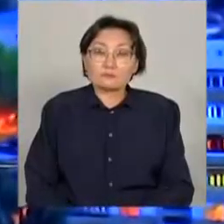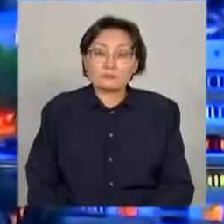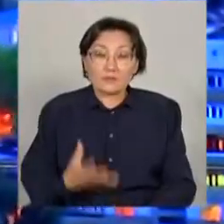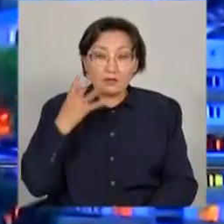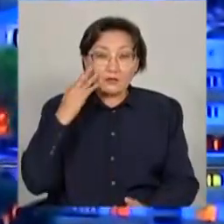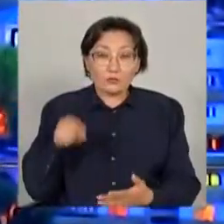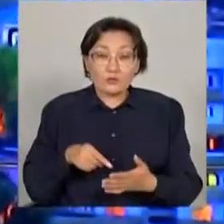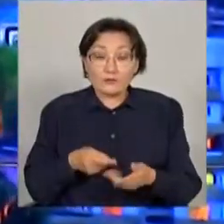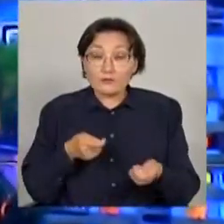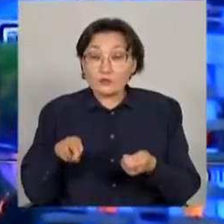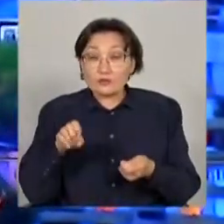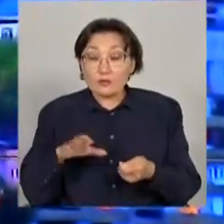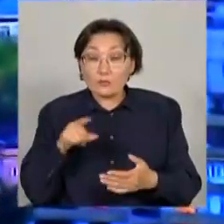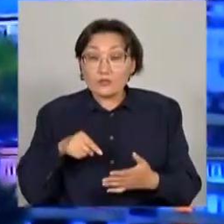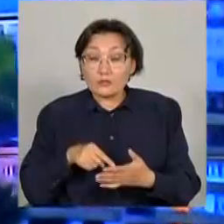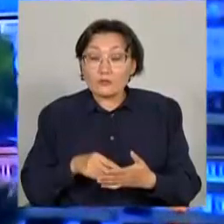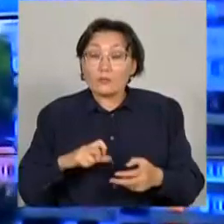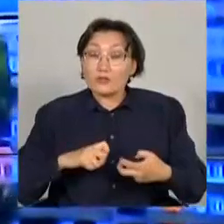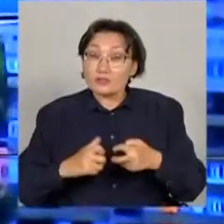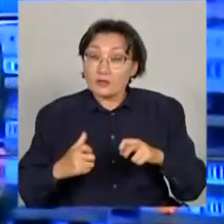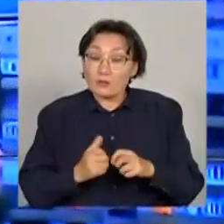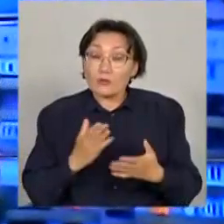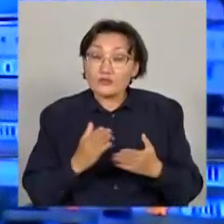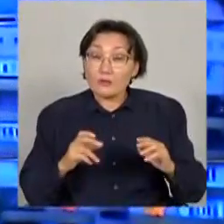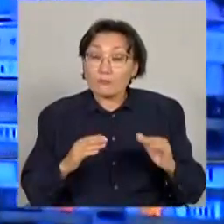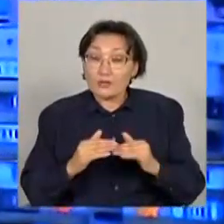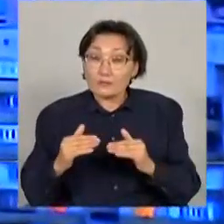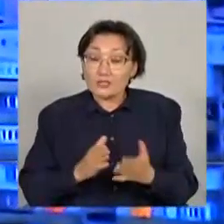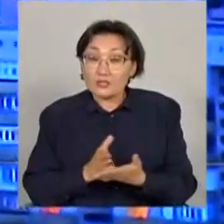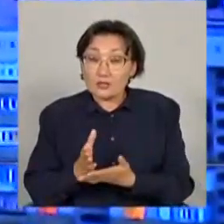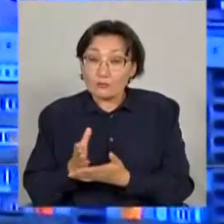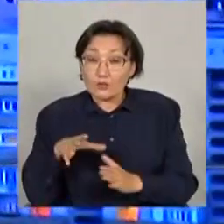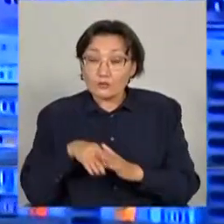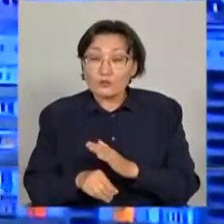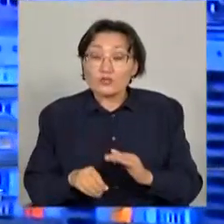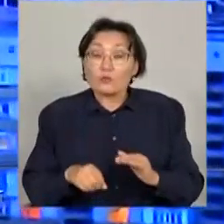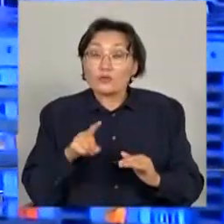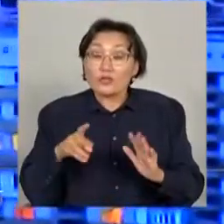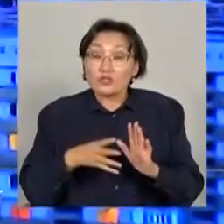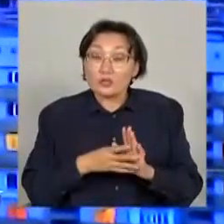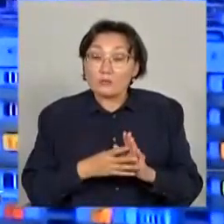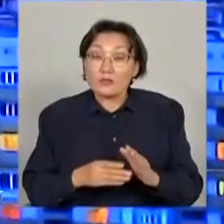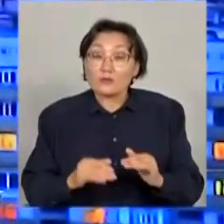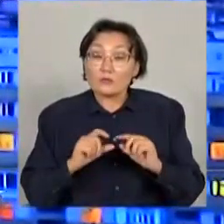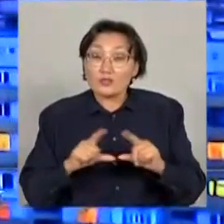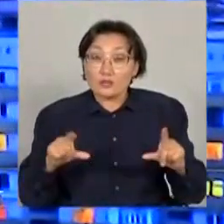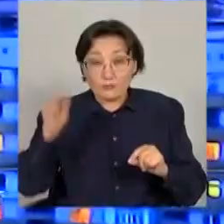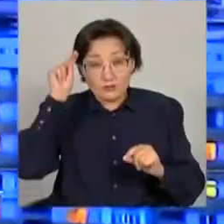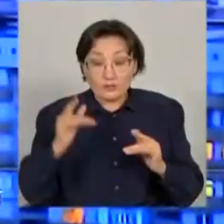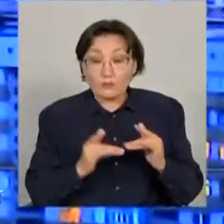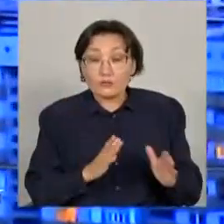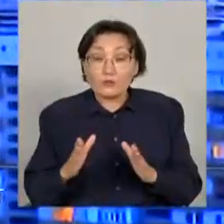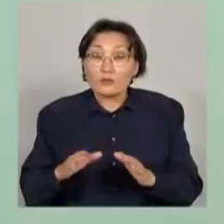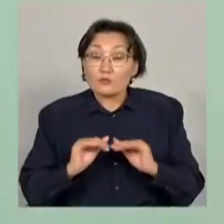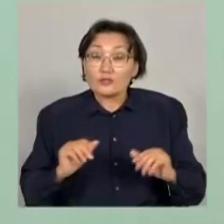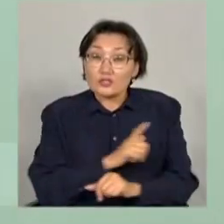Алматы әкімі Ерболат Досаев қаладағы проблемалық нысандарды аралады. Олардың қатарында нөмірі 9-шы мектеп-интернаты мен балаларға шұғыл